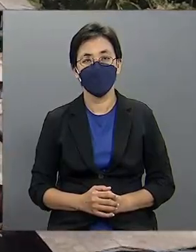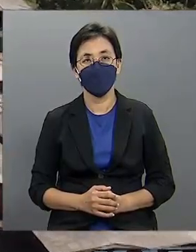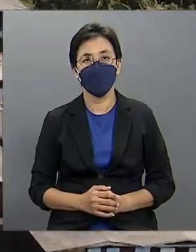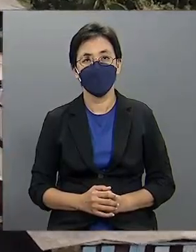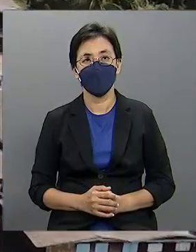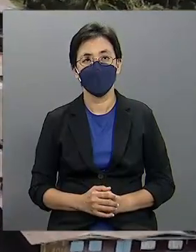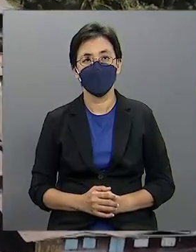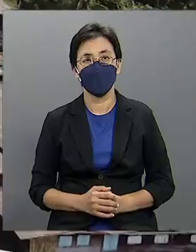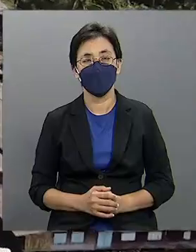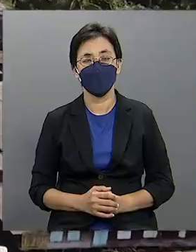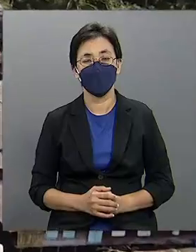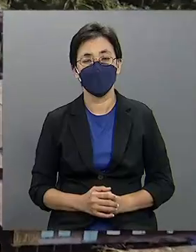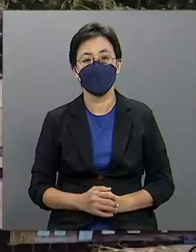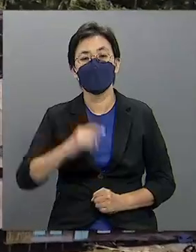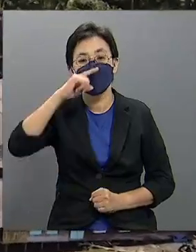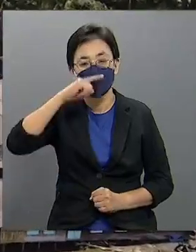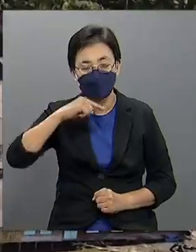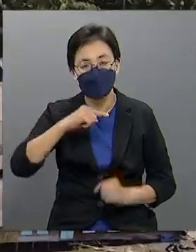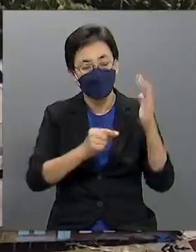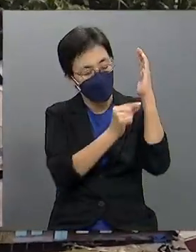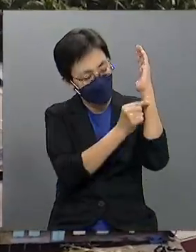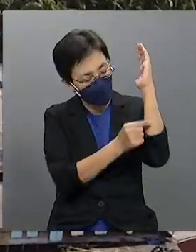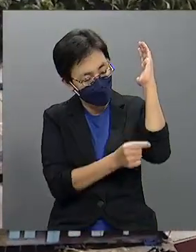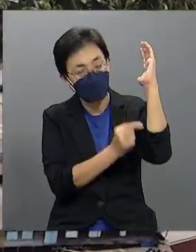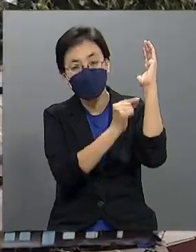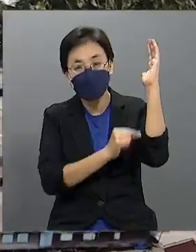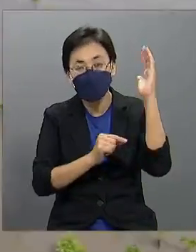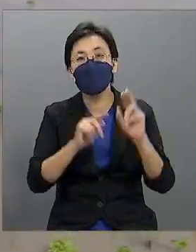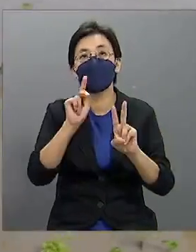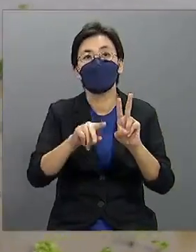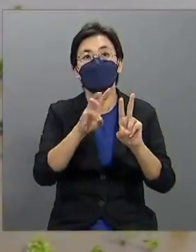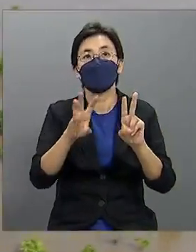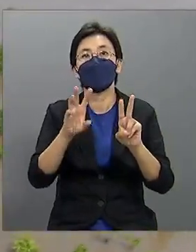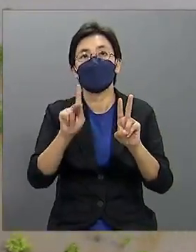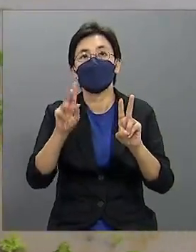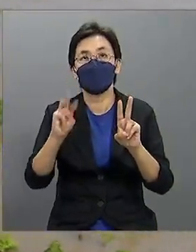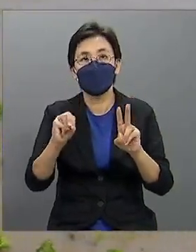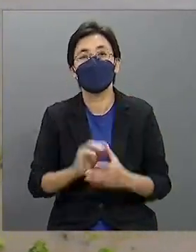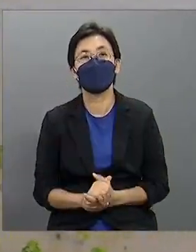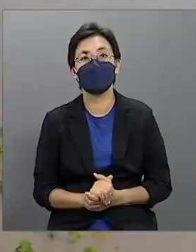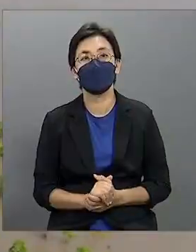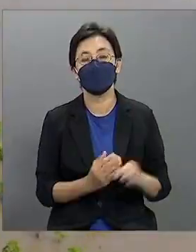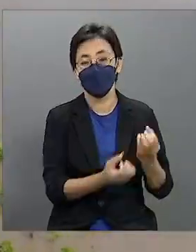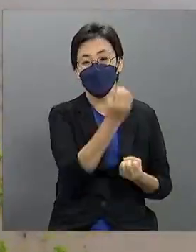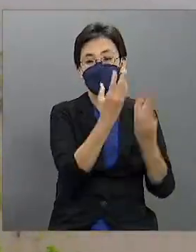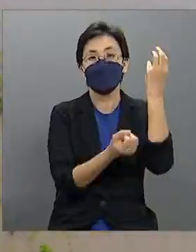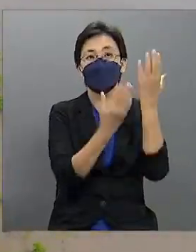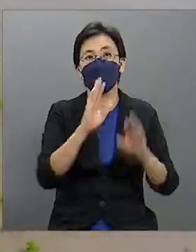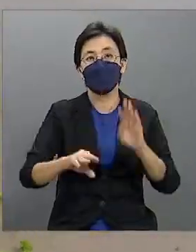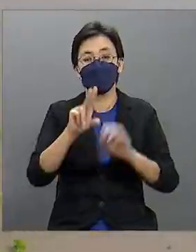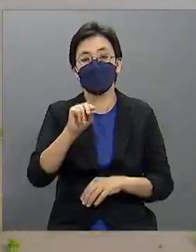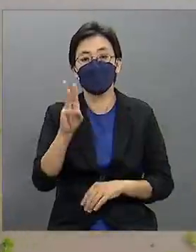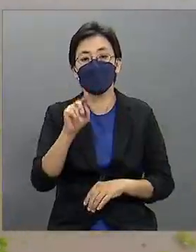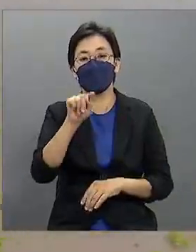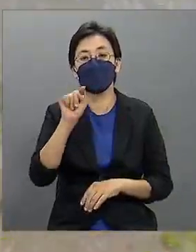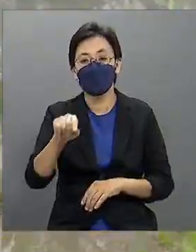ประเทศไยมีแนวชายฝั่งทะเลยาวประมาณ 2,600 กิโลเมตรโดยมีส่วทเป็ป่าชายเลนอยู่ประมาณ 136 ของคว